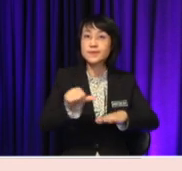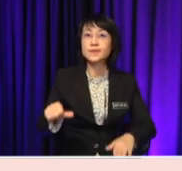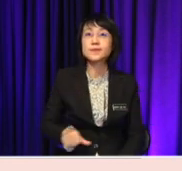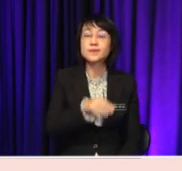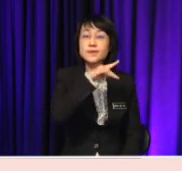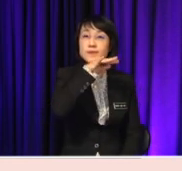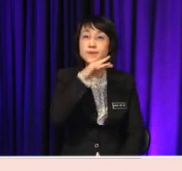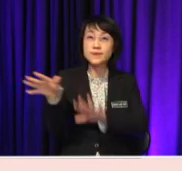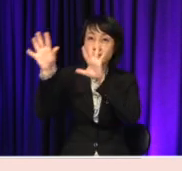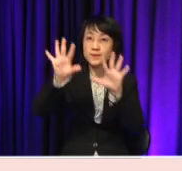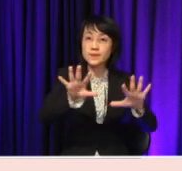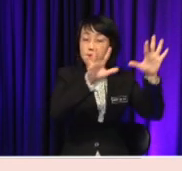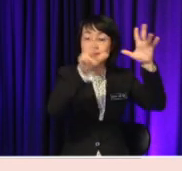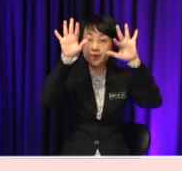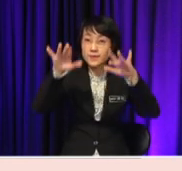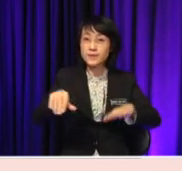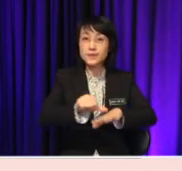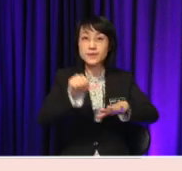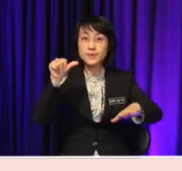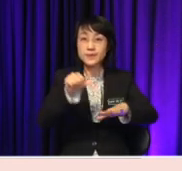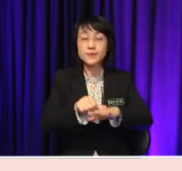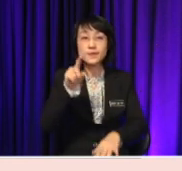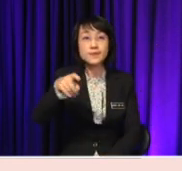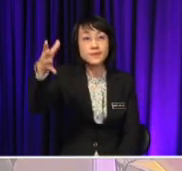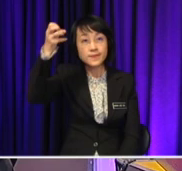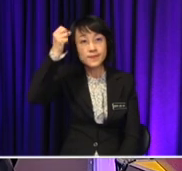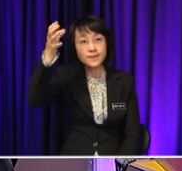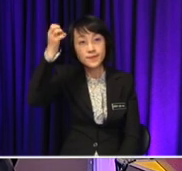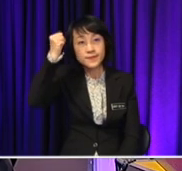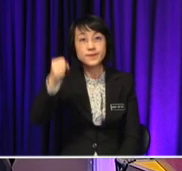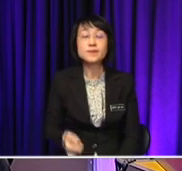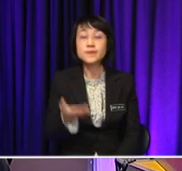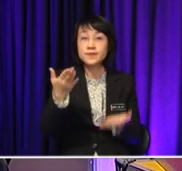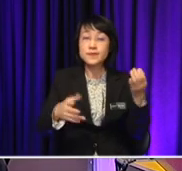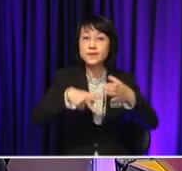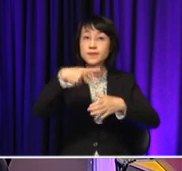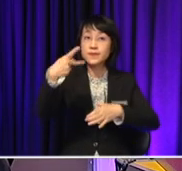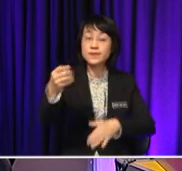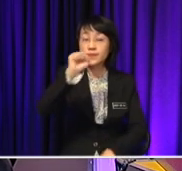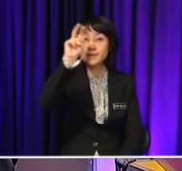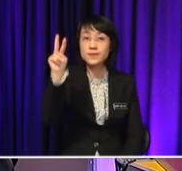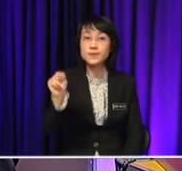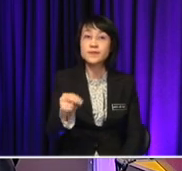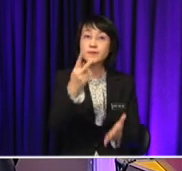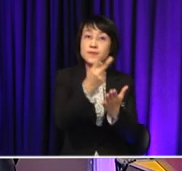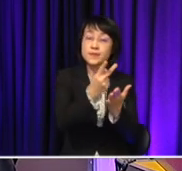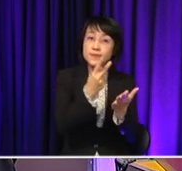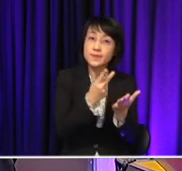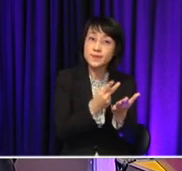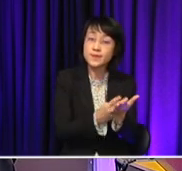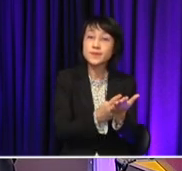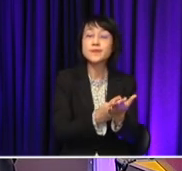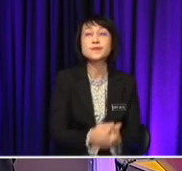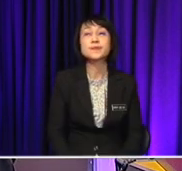ESSI terpegah sekiranya keluar adalah kertas 2 soal essay atau suara struktur Anda boleh jawab soal ini dengan baik